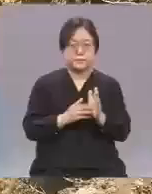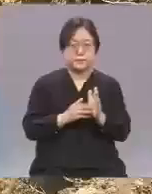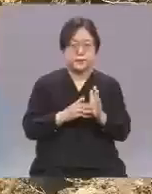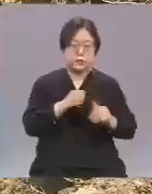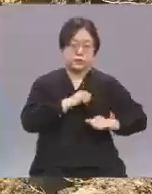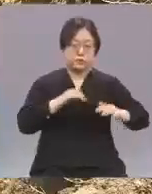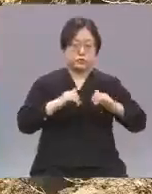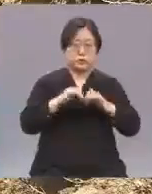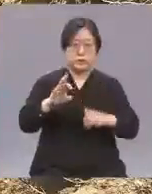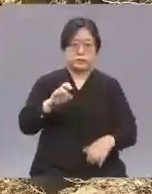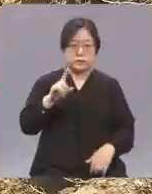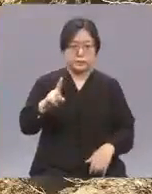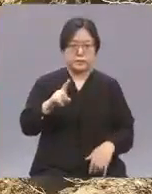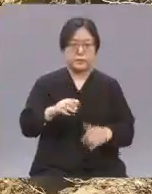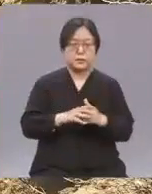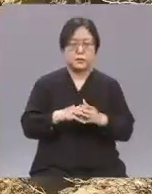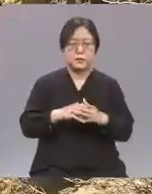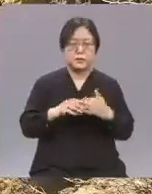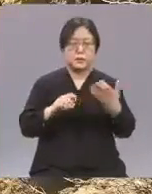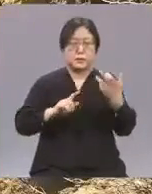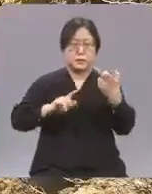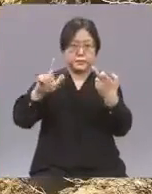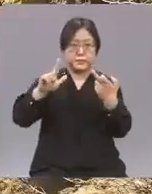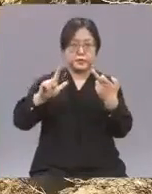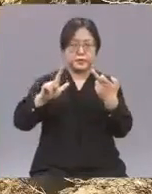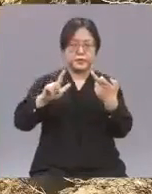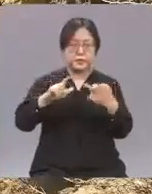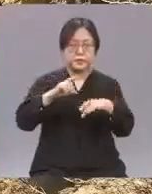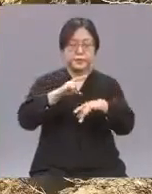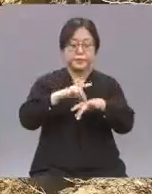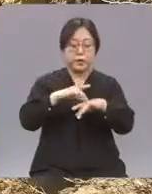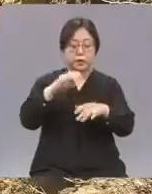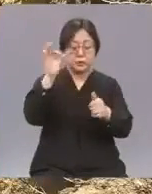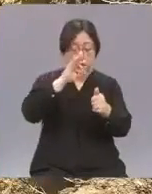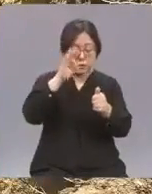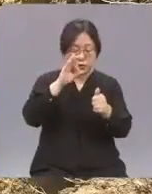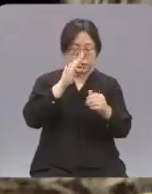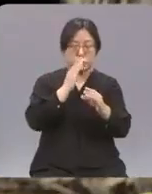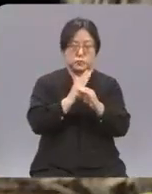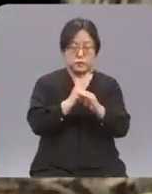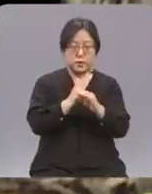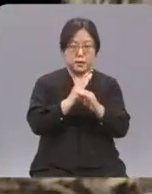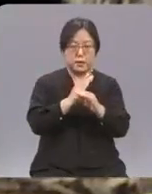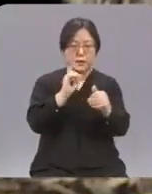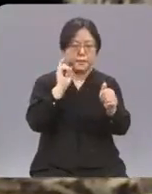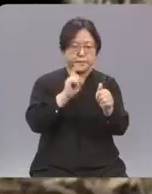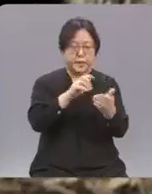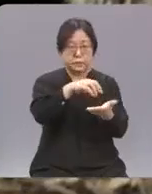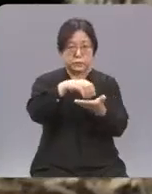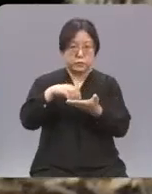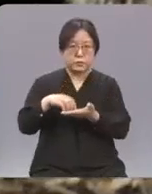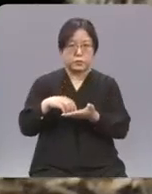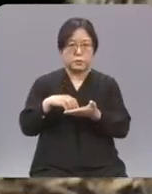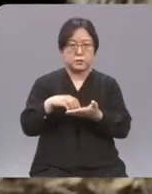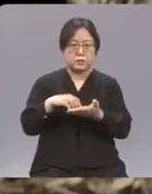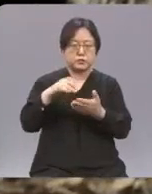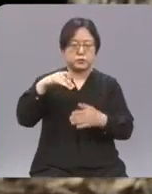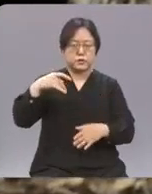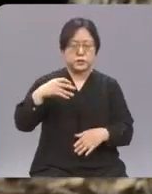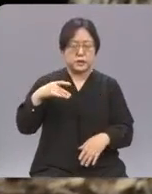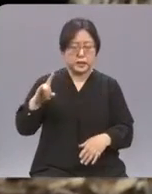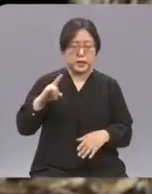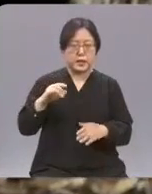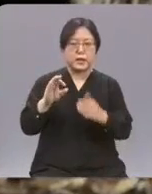육군 31 보병사단은 지난 12일 유해 발굴 작전 중에 유해 한구를 발견 수습해 충의대대